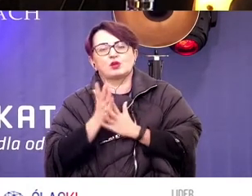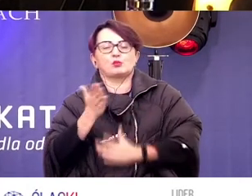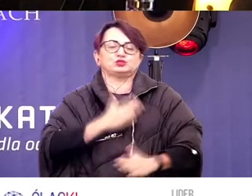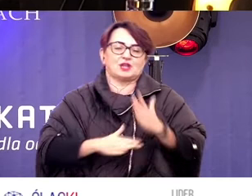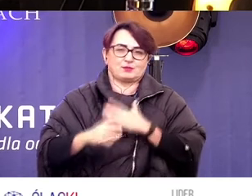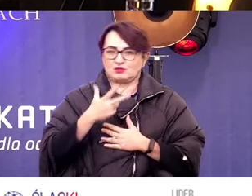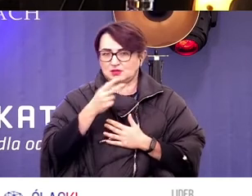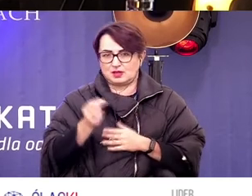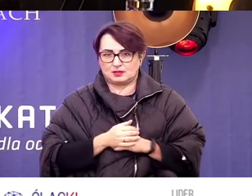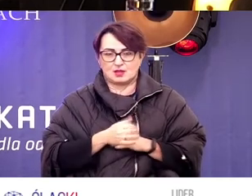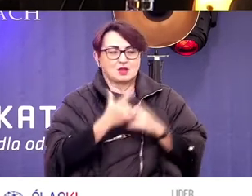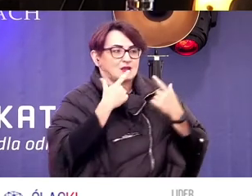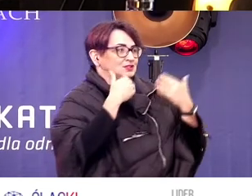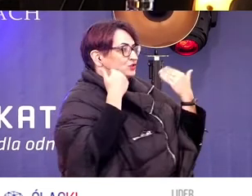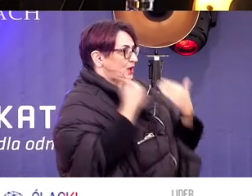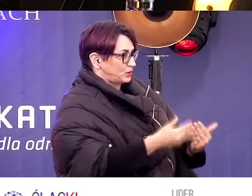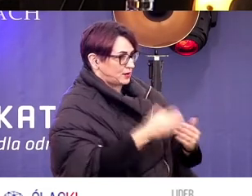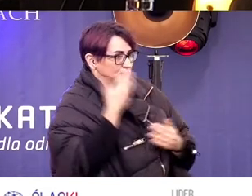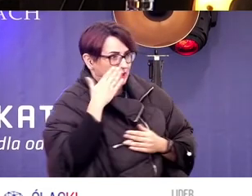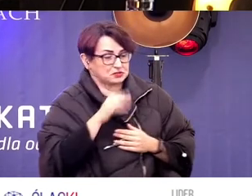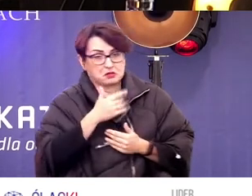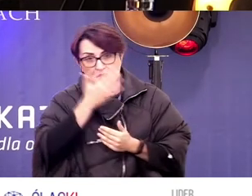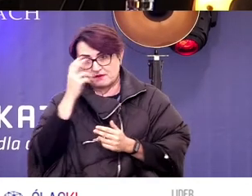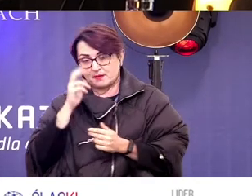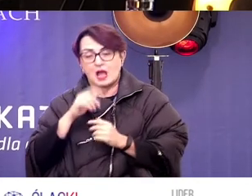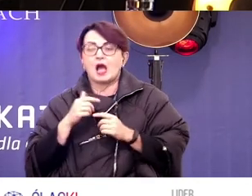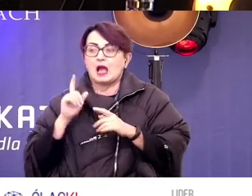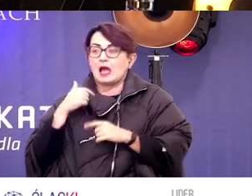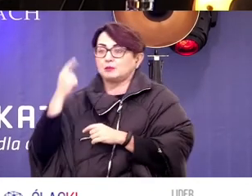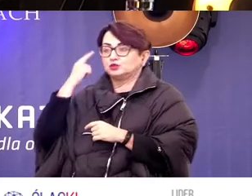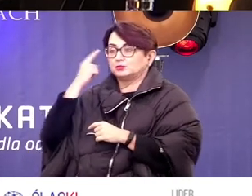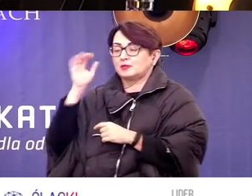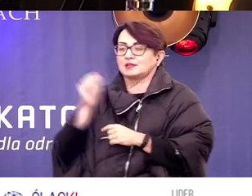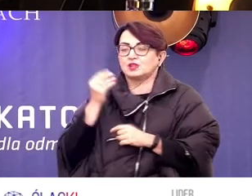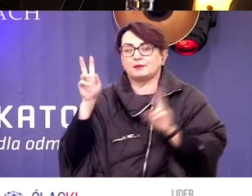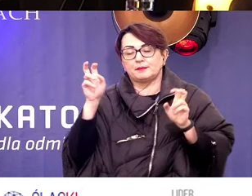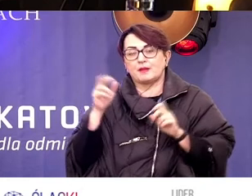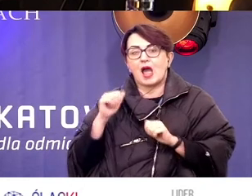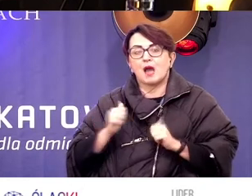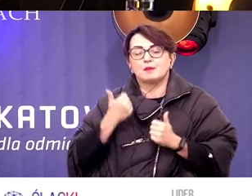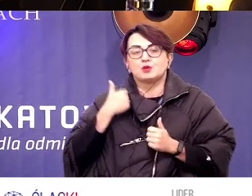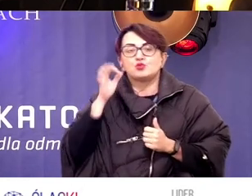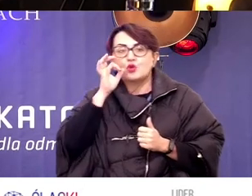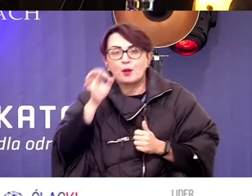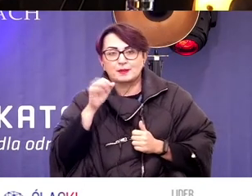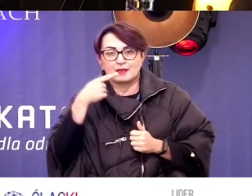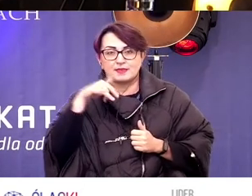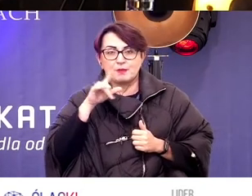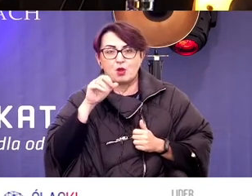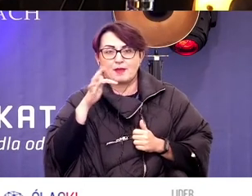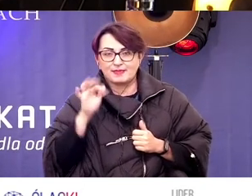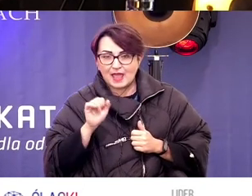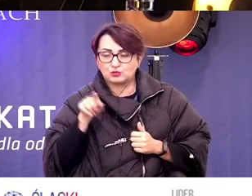przyjemności. Dziękuję bardzo. Nie wiem, czy panowie... Też mi się przypomniało takie powiedzenie, że by być dobrym dyplomatą,